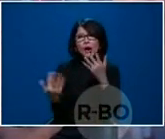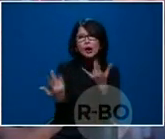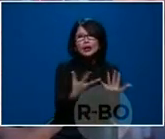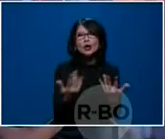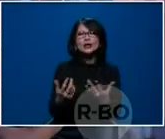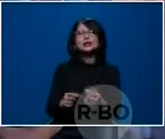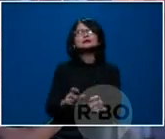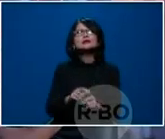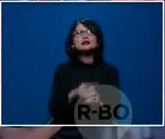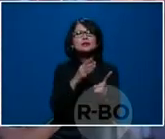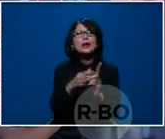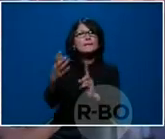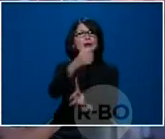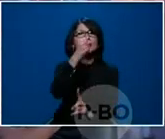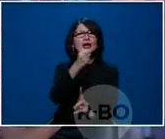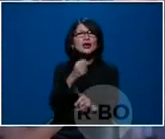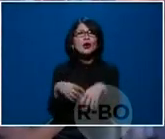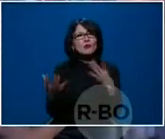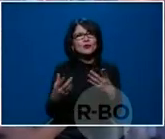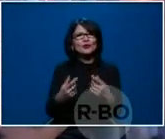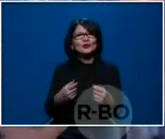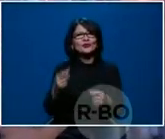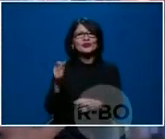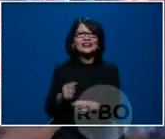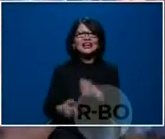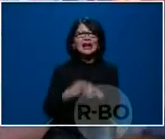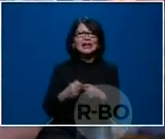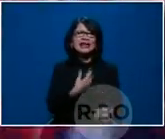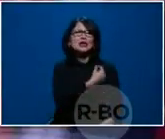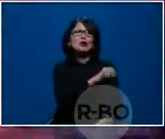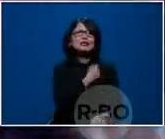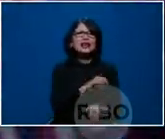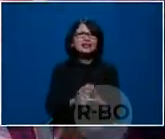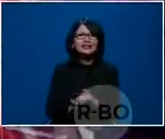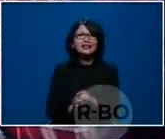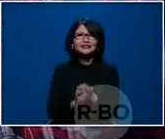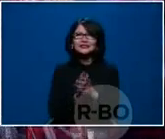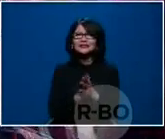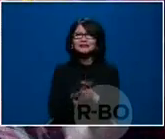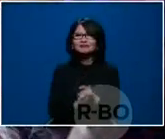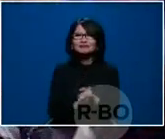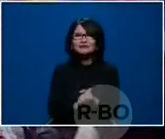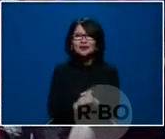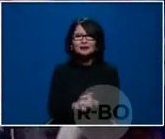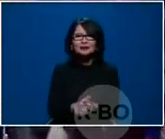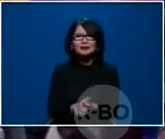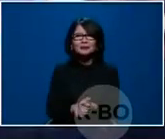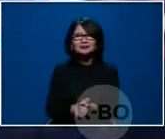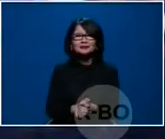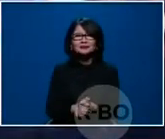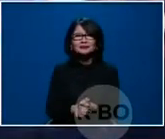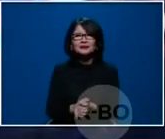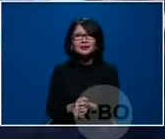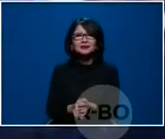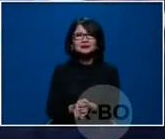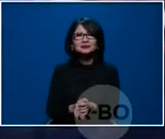kira pasangan nomor tig memang gayanya mungkin dosen gitu ya Terima kasih waktunya habis pak Basuki pemimpin yangah